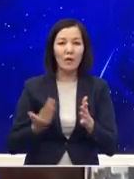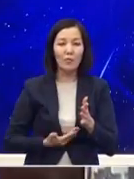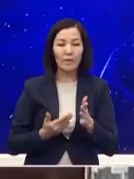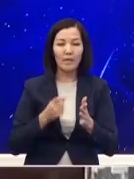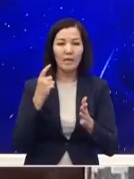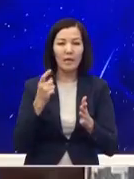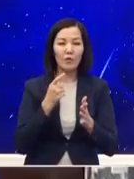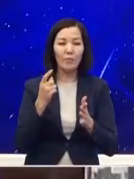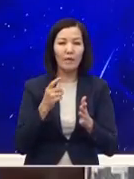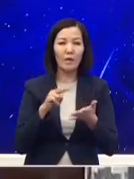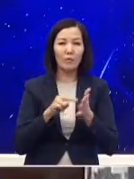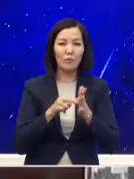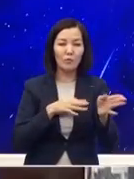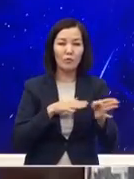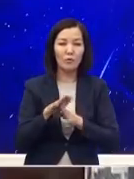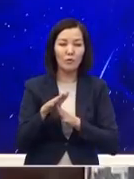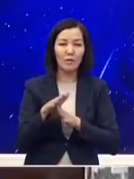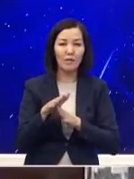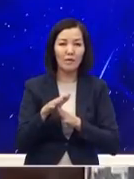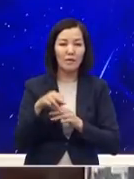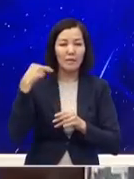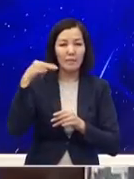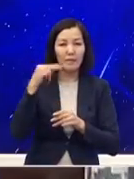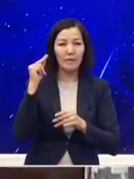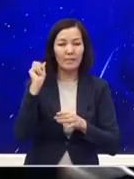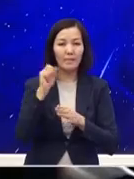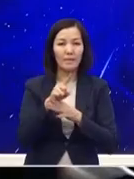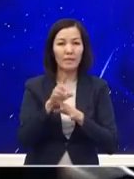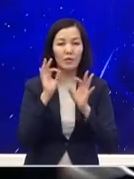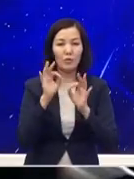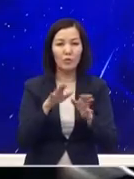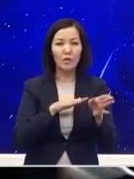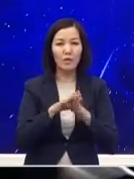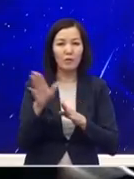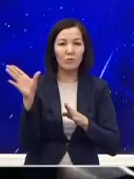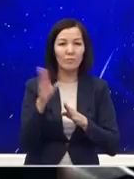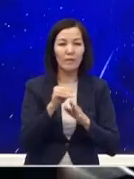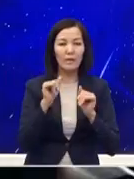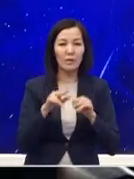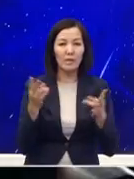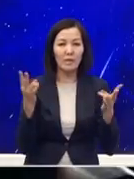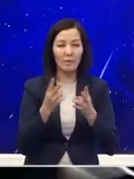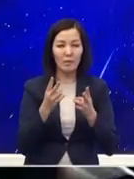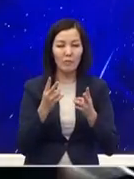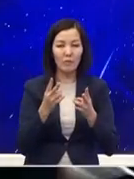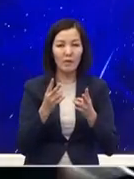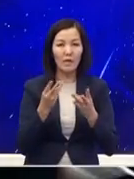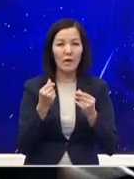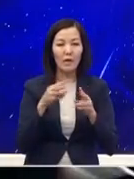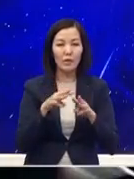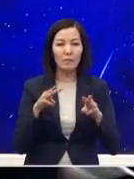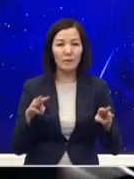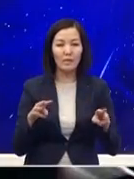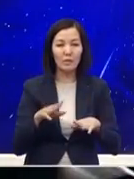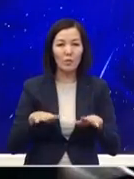мемлекет басшысы белгіленген міндеттер тиімді іске асыру үшін барлық шараларды қабылдауы тиіс. Қаржы министрлігінде